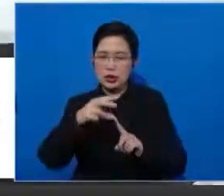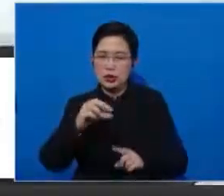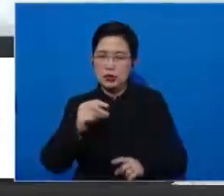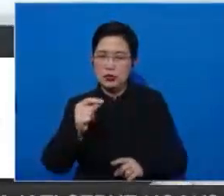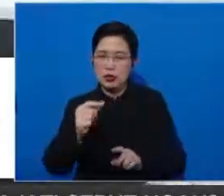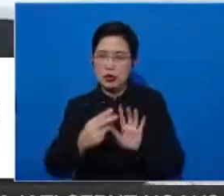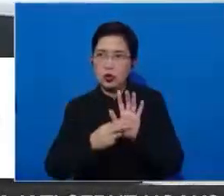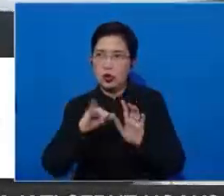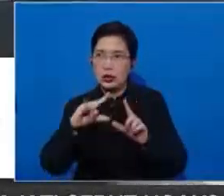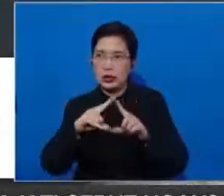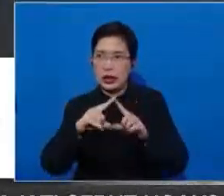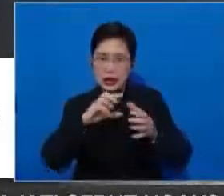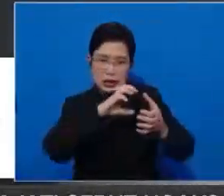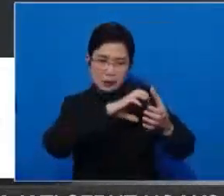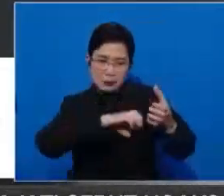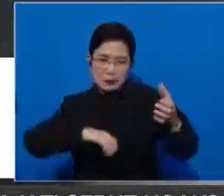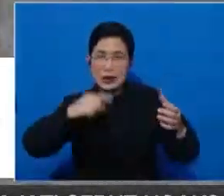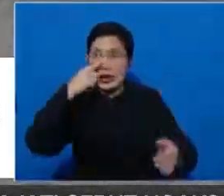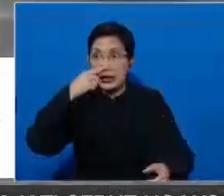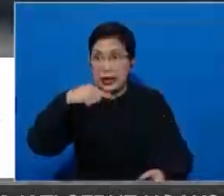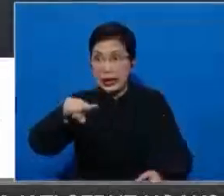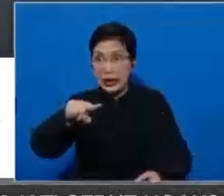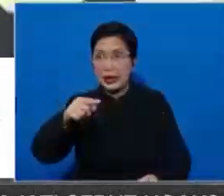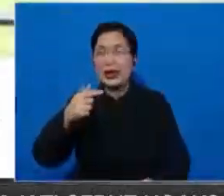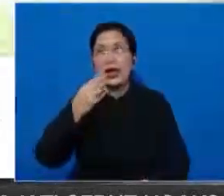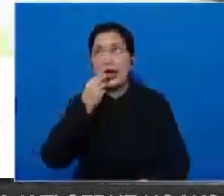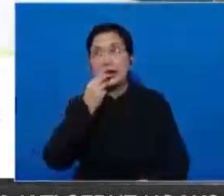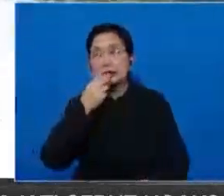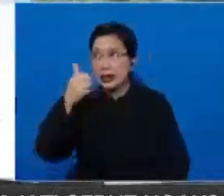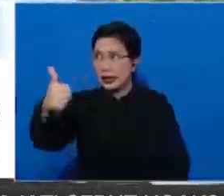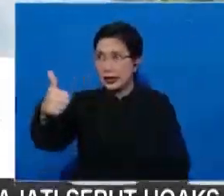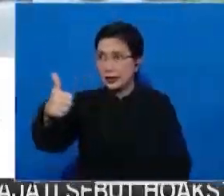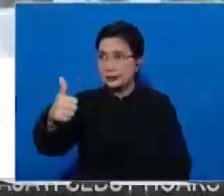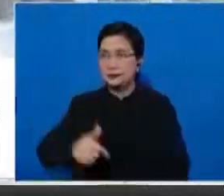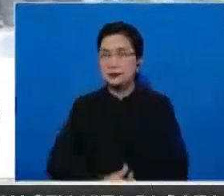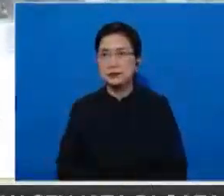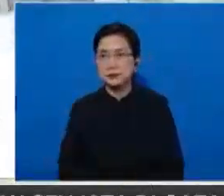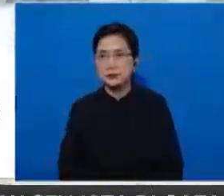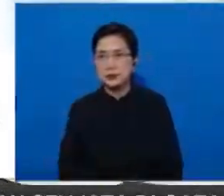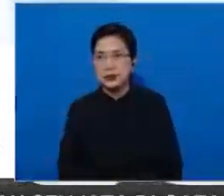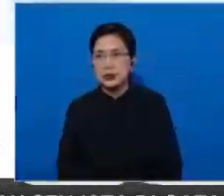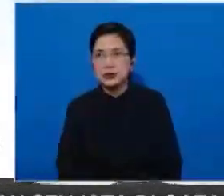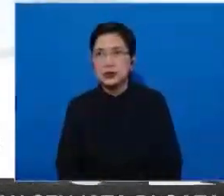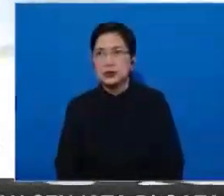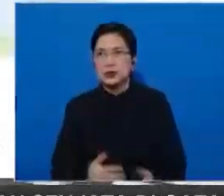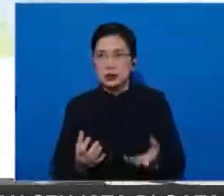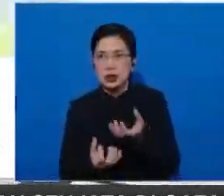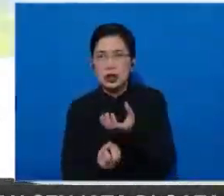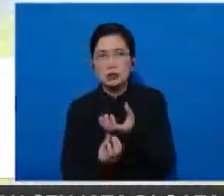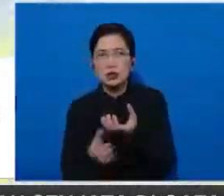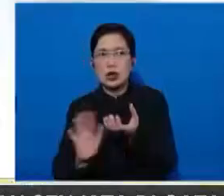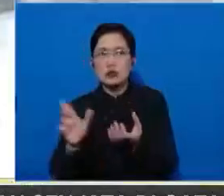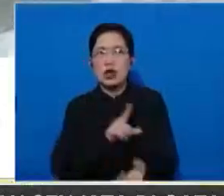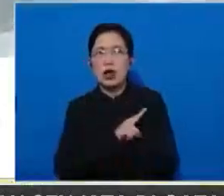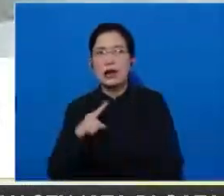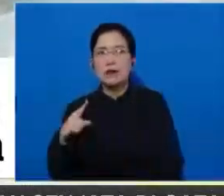yang padat akan membuat sajian ini lebih renyah ketika digoreng. Tapi yang harus diperhatikan juga merebusnya nggak boleh kelamaan,